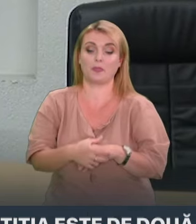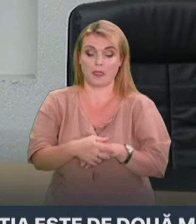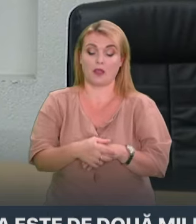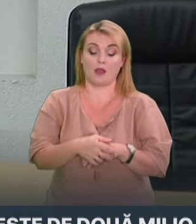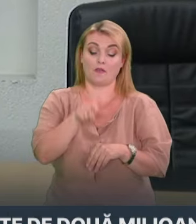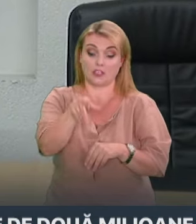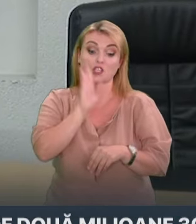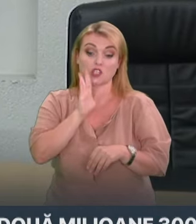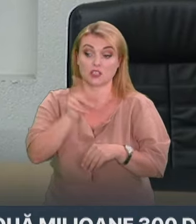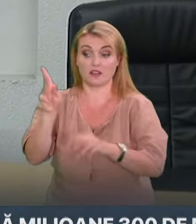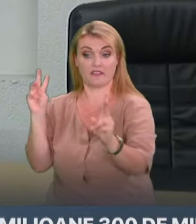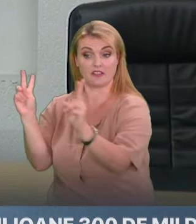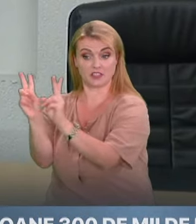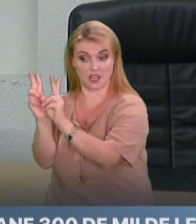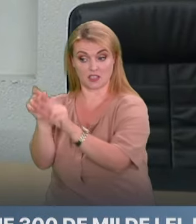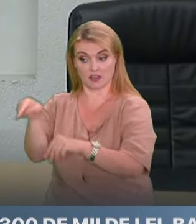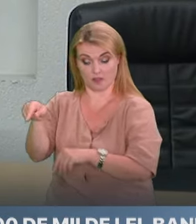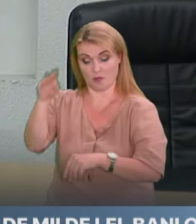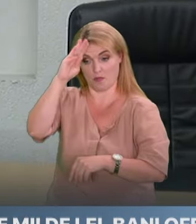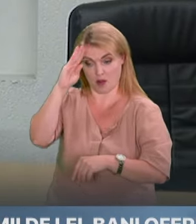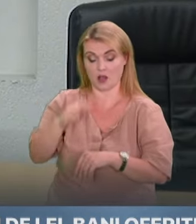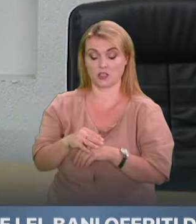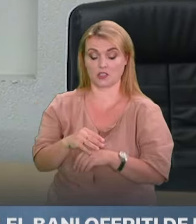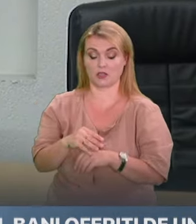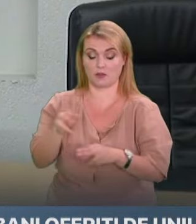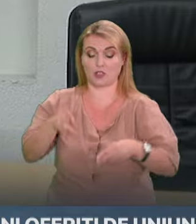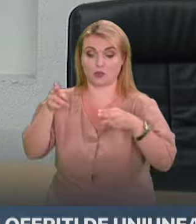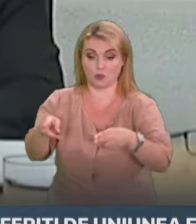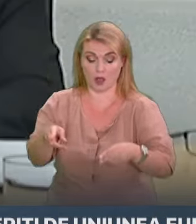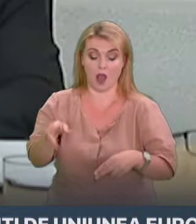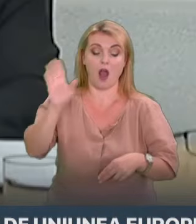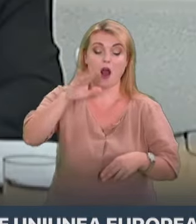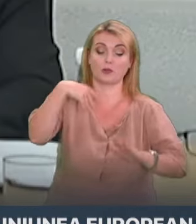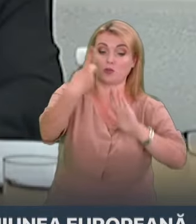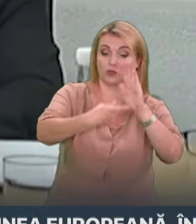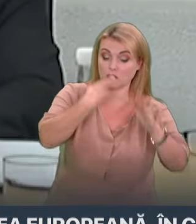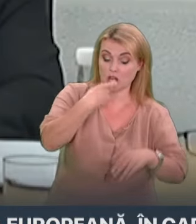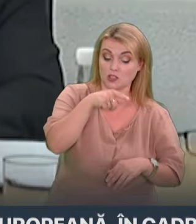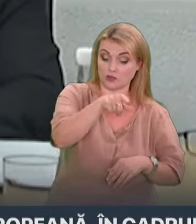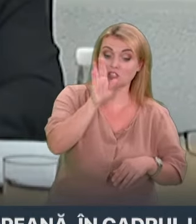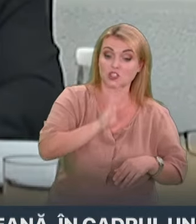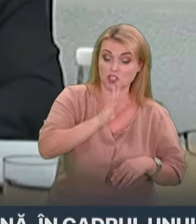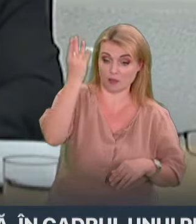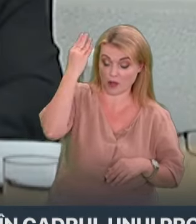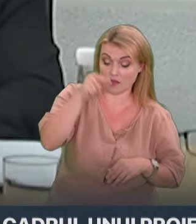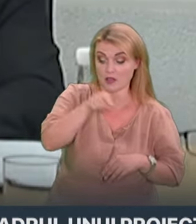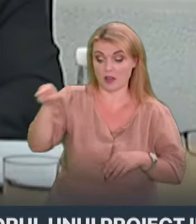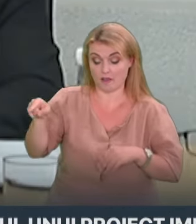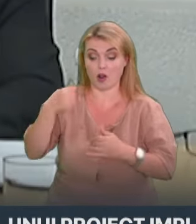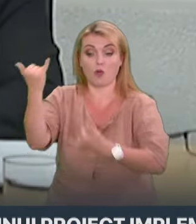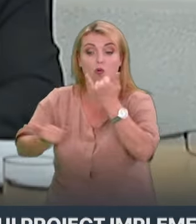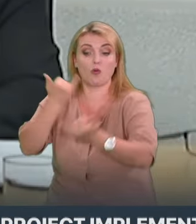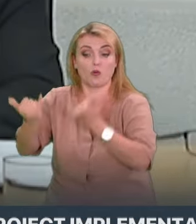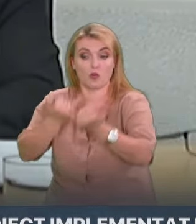că, de fapt, este și concubina complicelui numărul 1. Aceste două persoane, deci killerul și complicele numărul